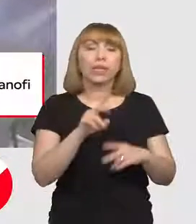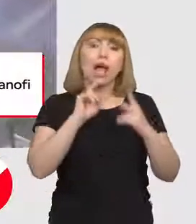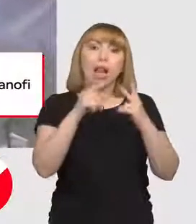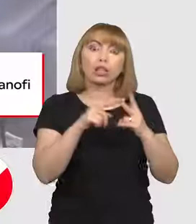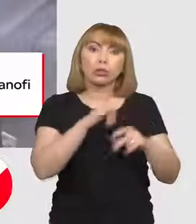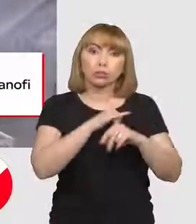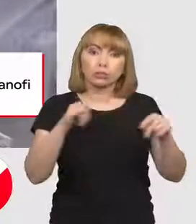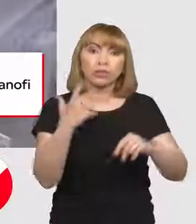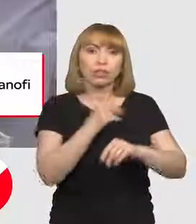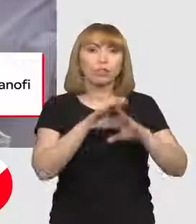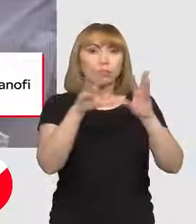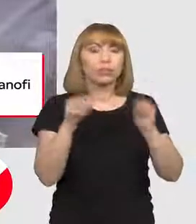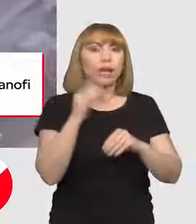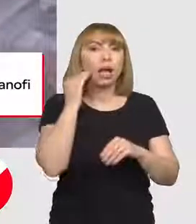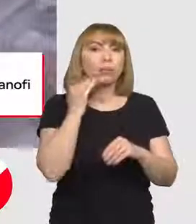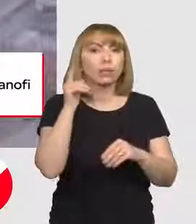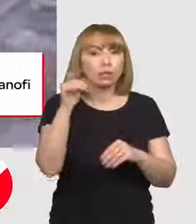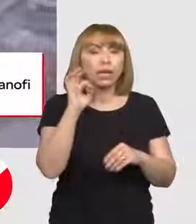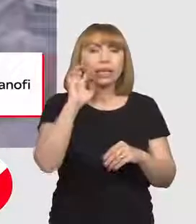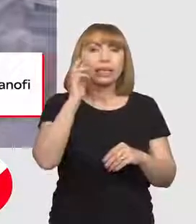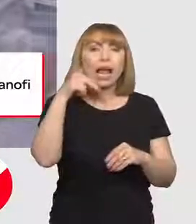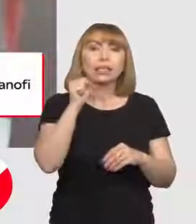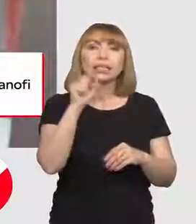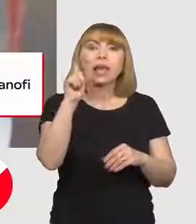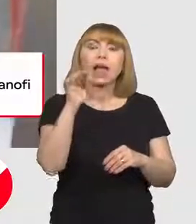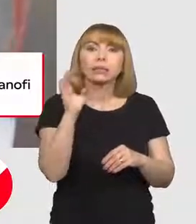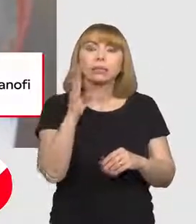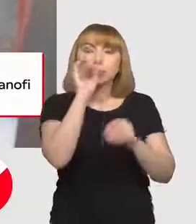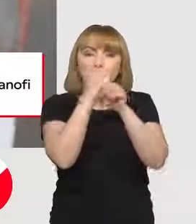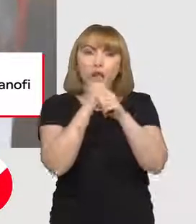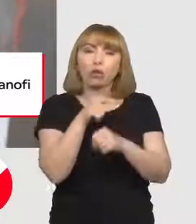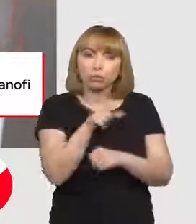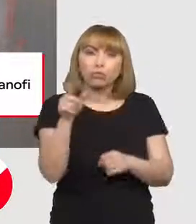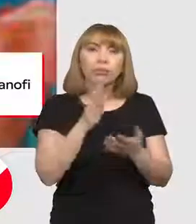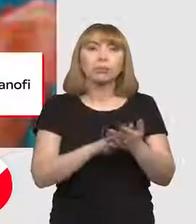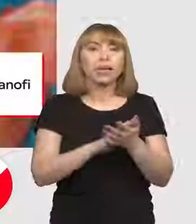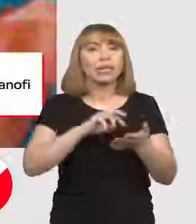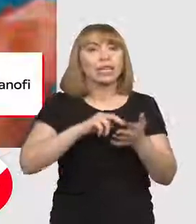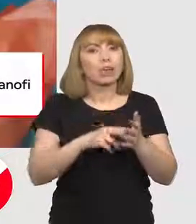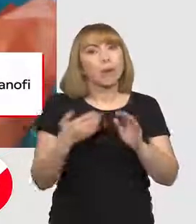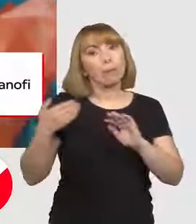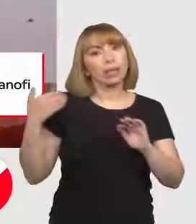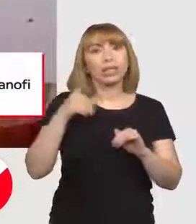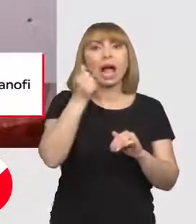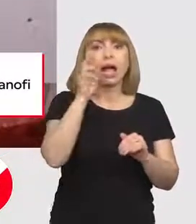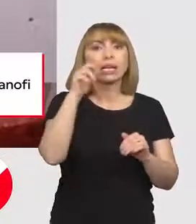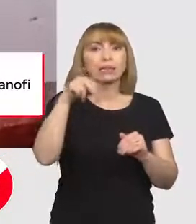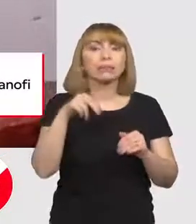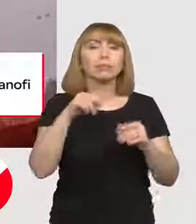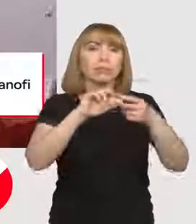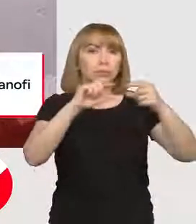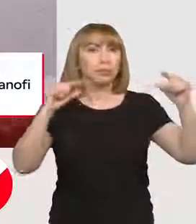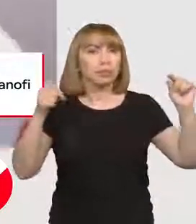doilea vaccin împreună cu societatea americană Translate Bio care are la baza tehnologia mai recentă a releului mesager